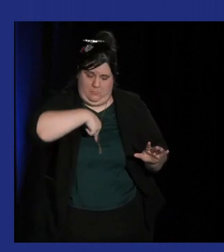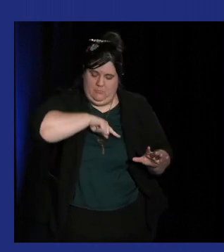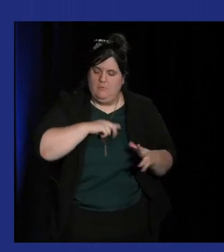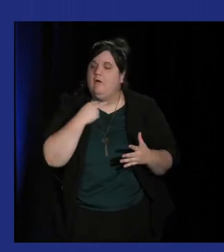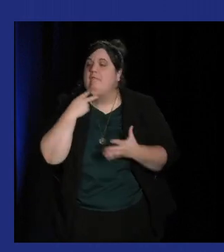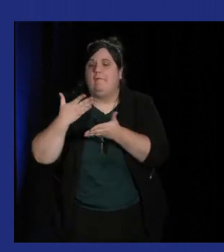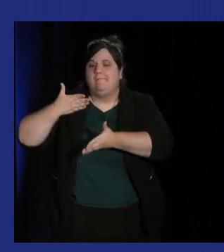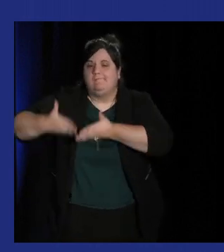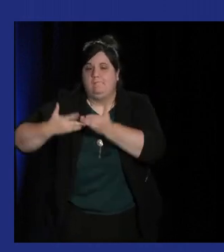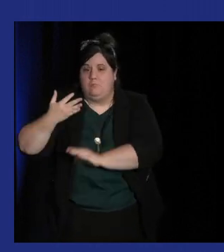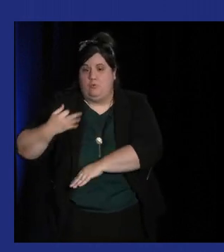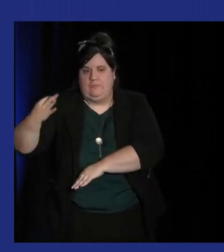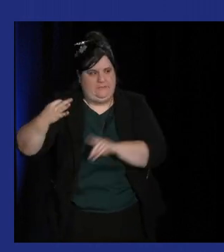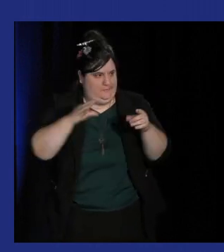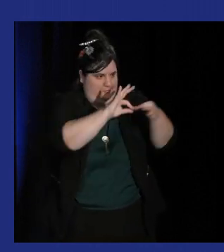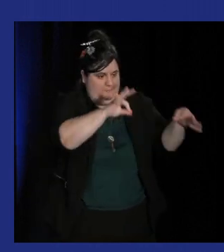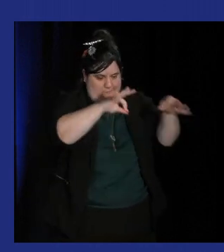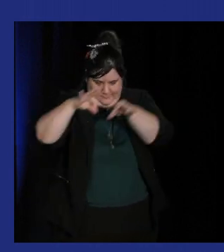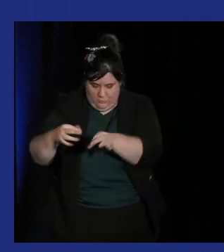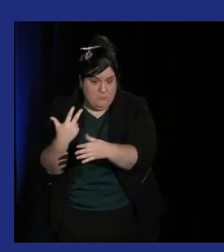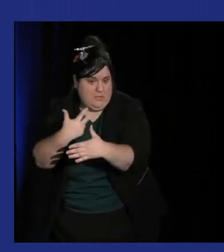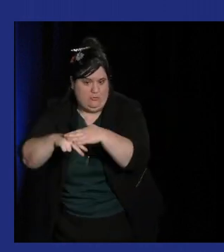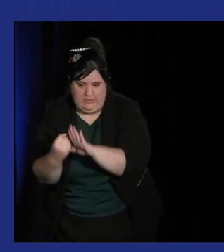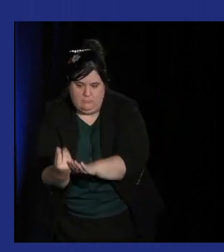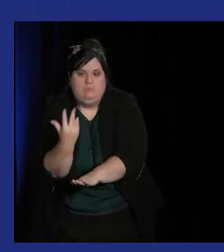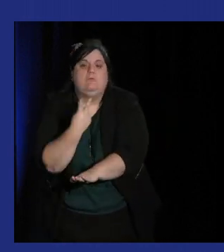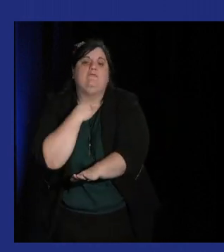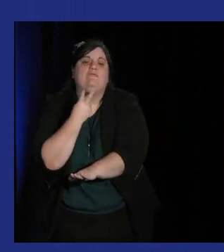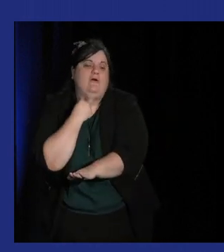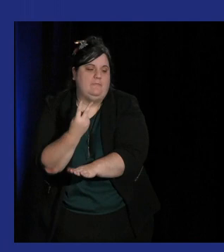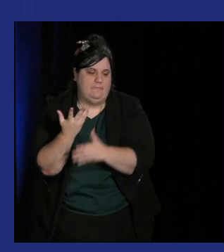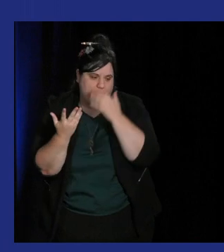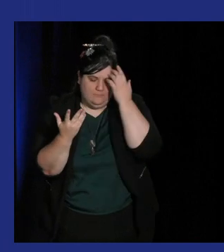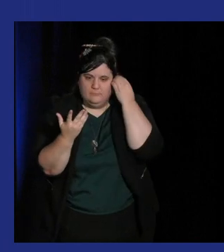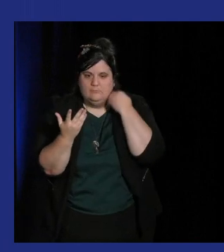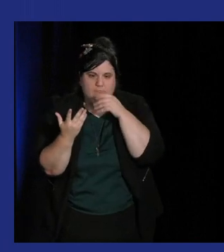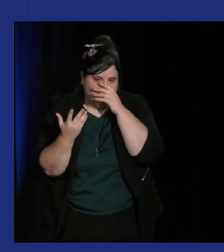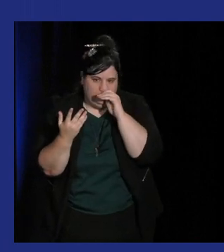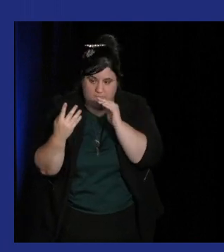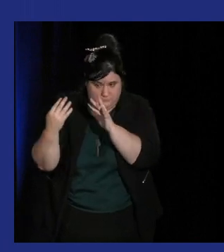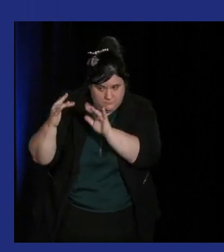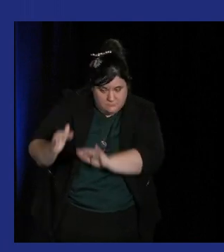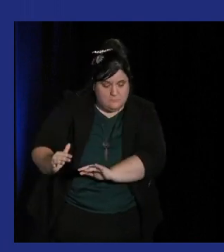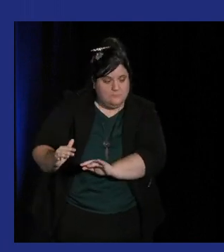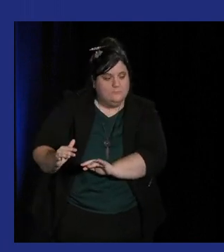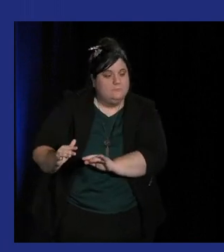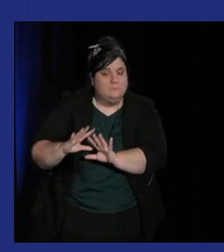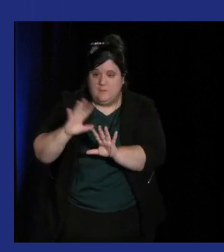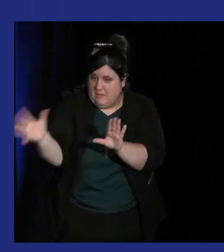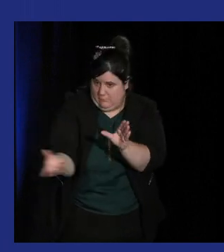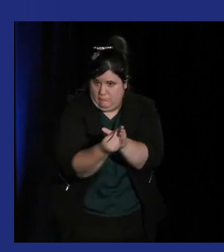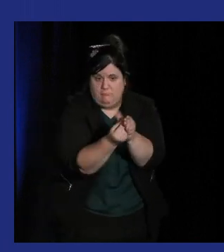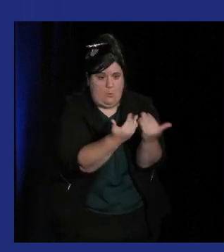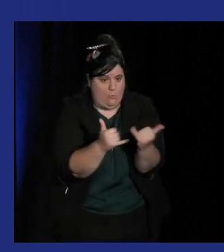robots donc utiliser des logiciels qui vont faire des voix avec des lignes et puis les les intégrer